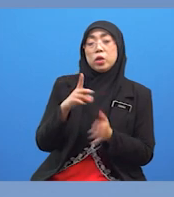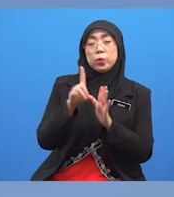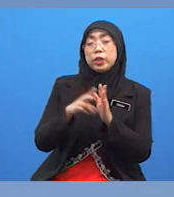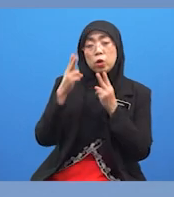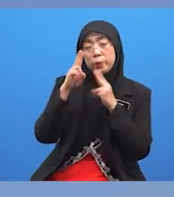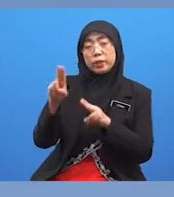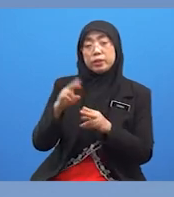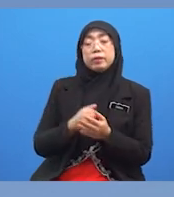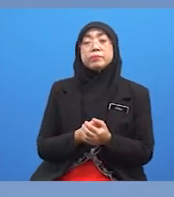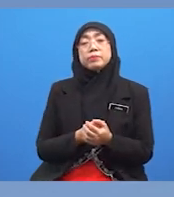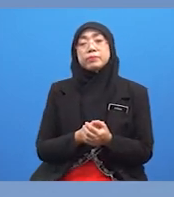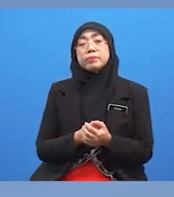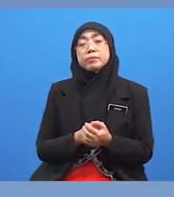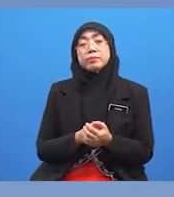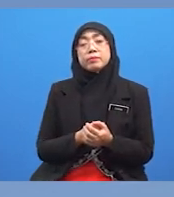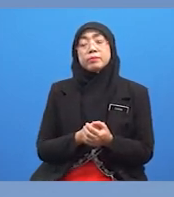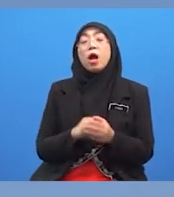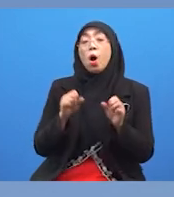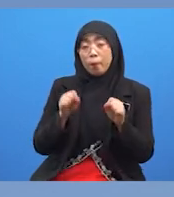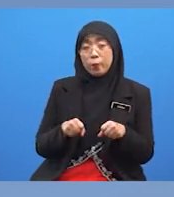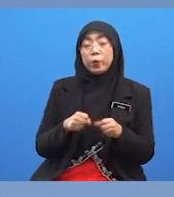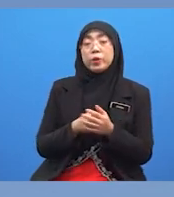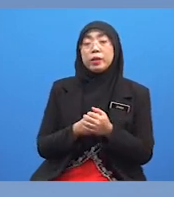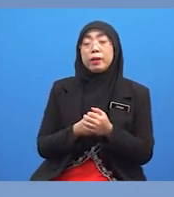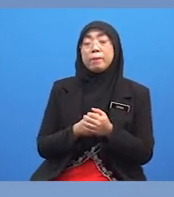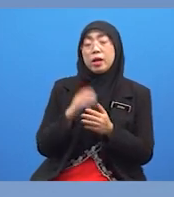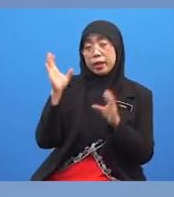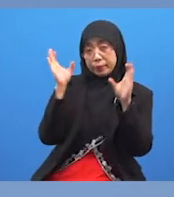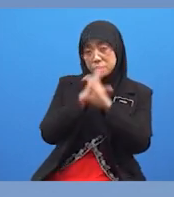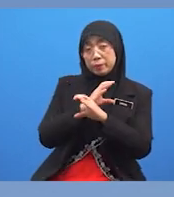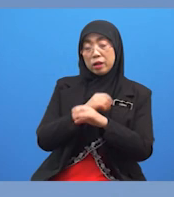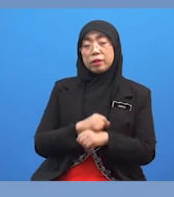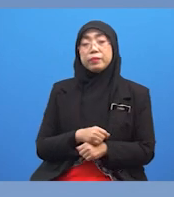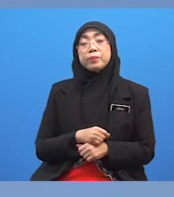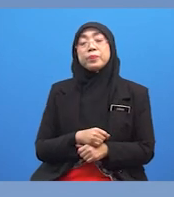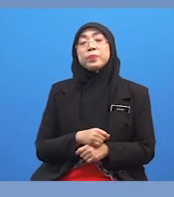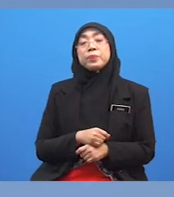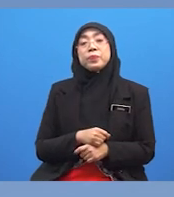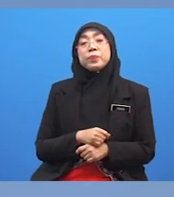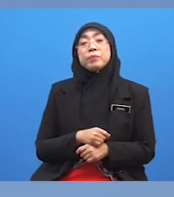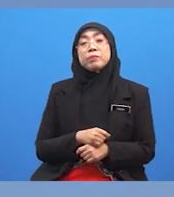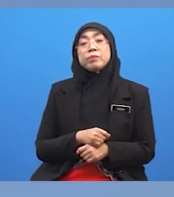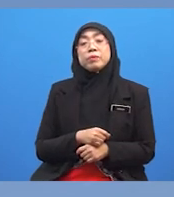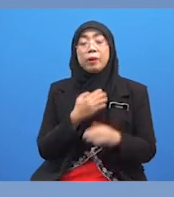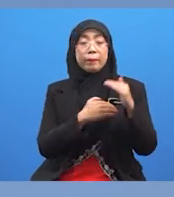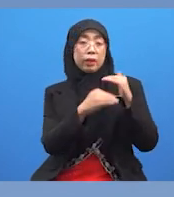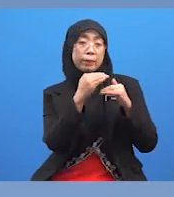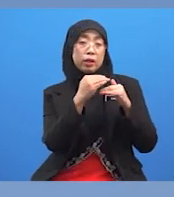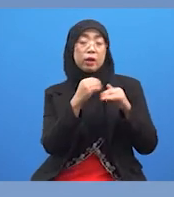disanjungi. Yang keenam, mampu bersaing. Ketujuh, mengangkat martabat status